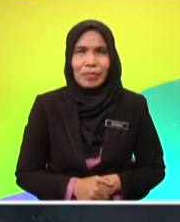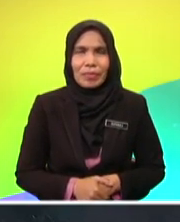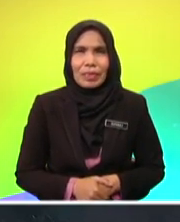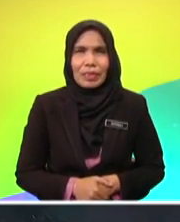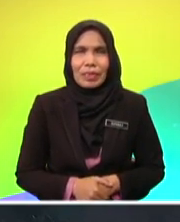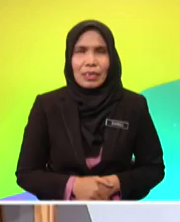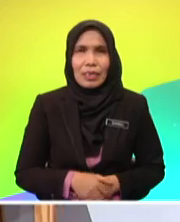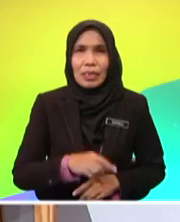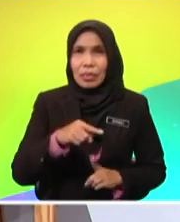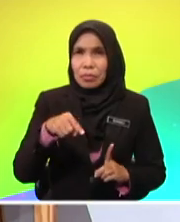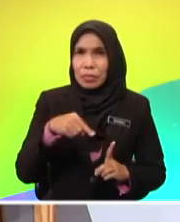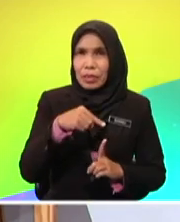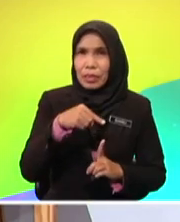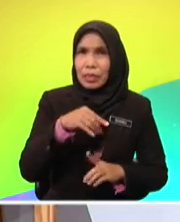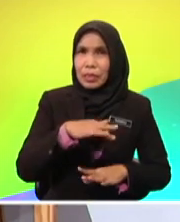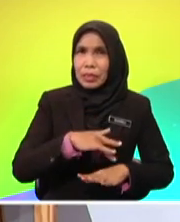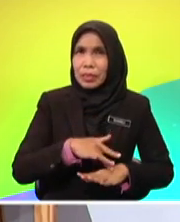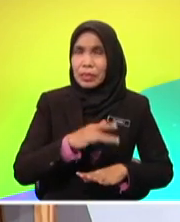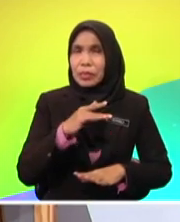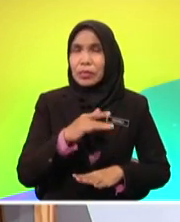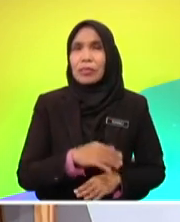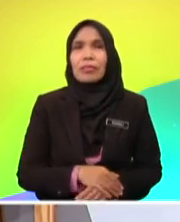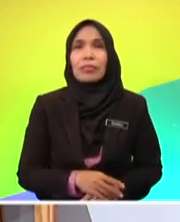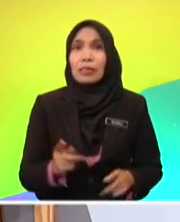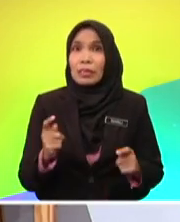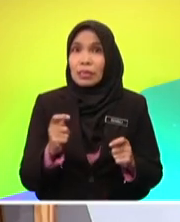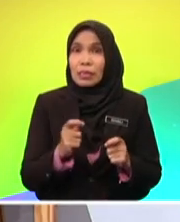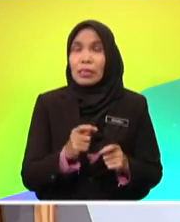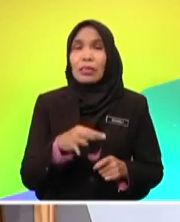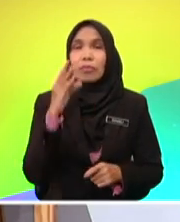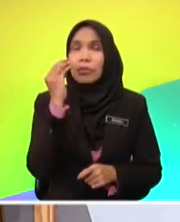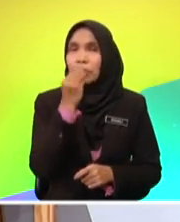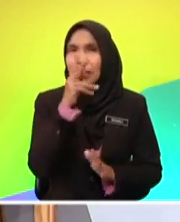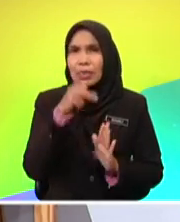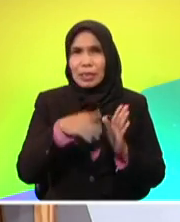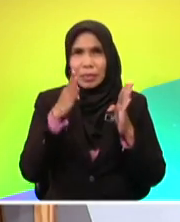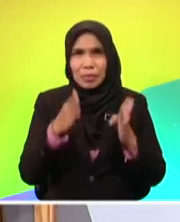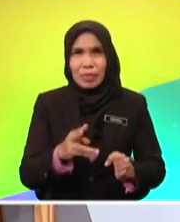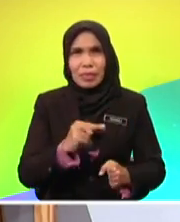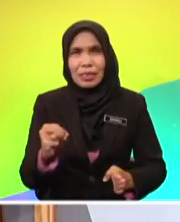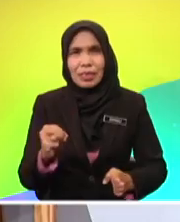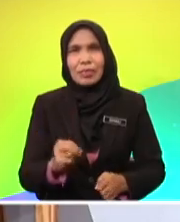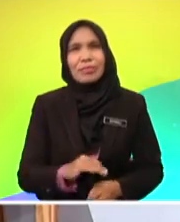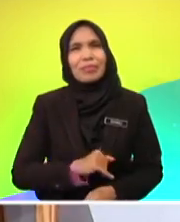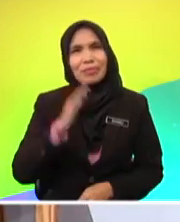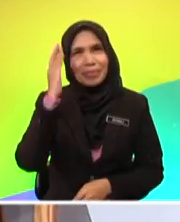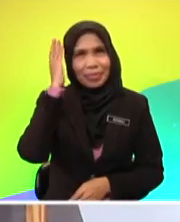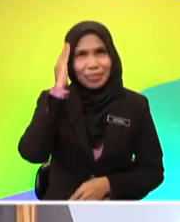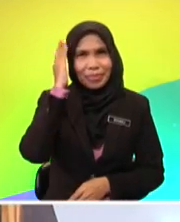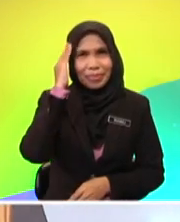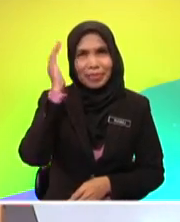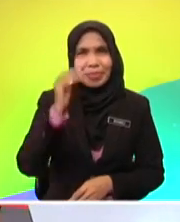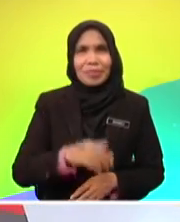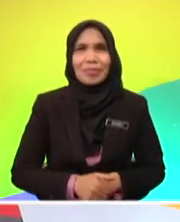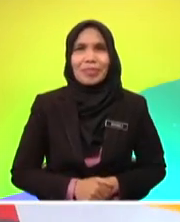kebangsaan dan hanya ada empat huruf di sini, saya dah rasa saya tahu jawapnya. Okey, apa dia,